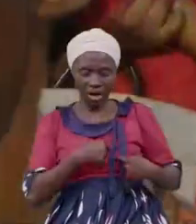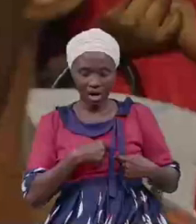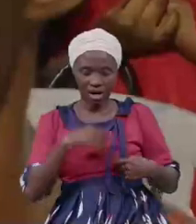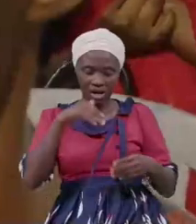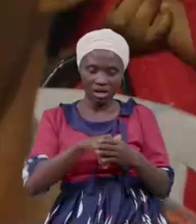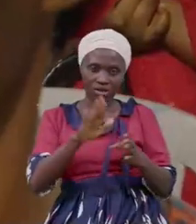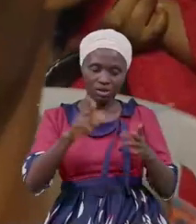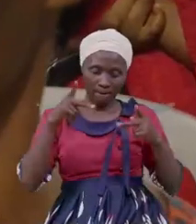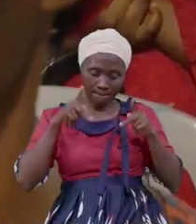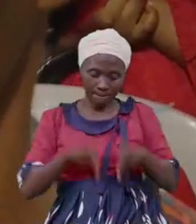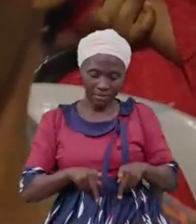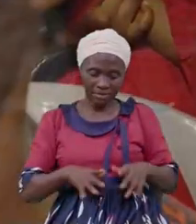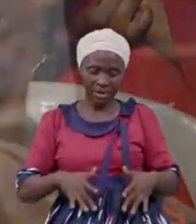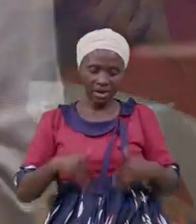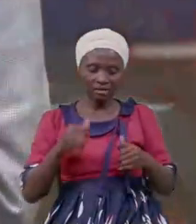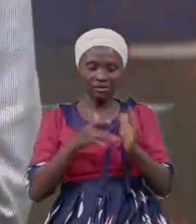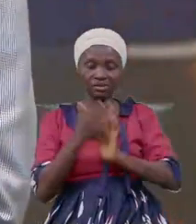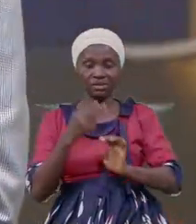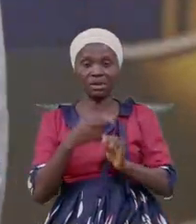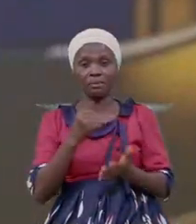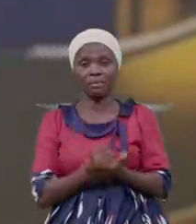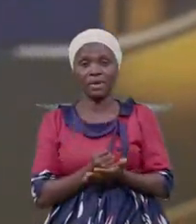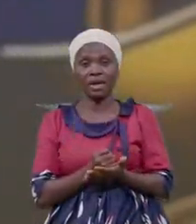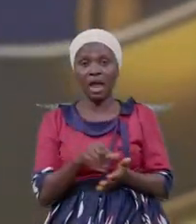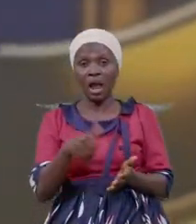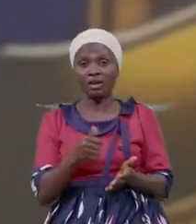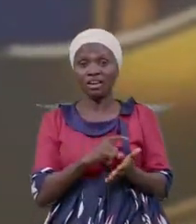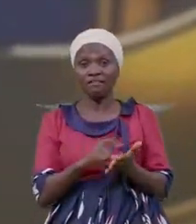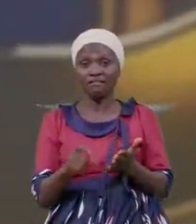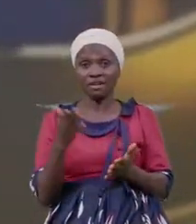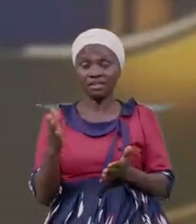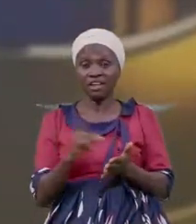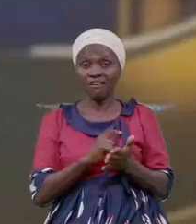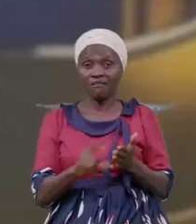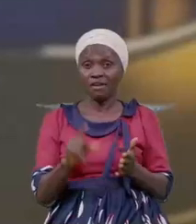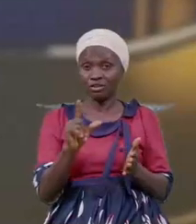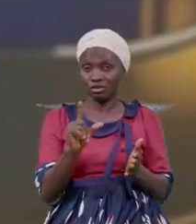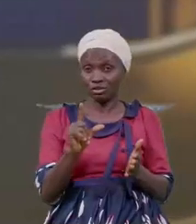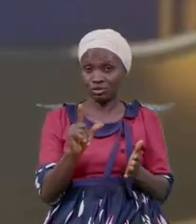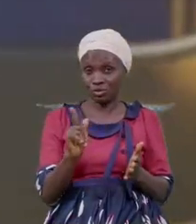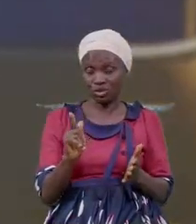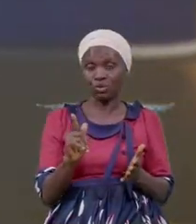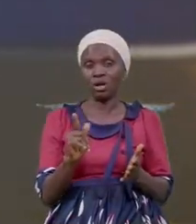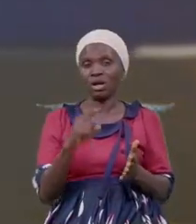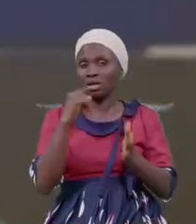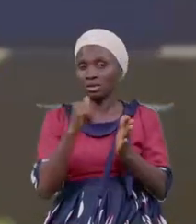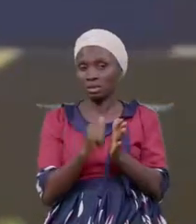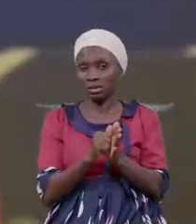Jésus voyons un autre verset verset 21 verset 21 d'aïe